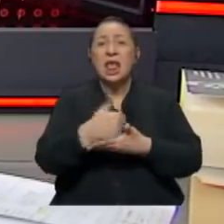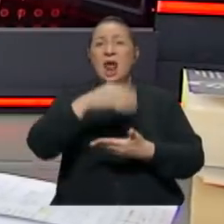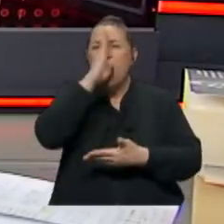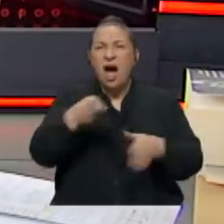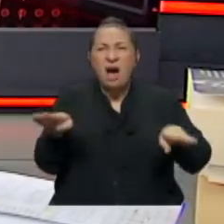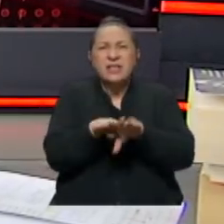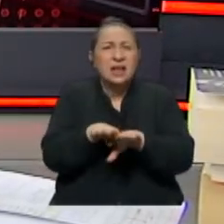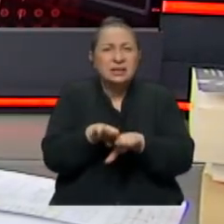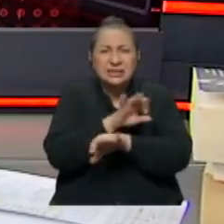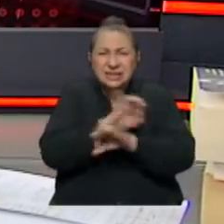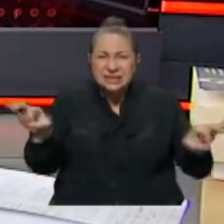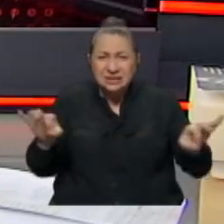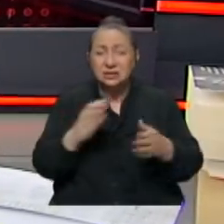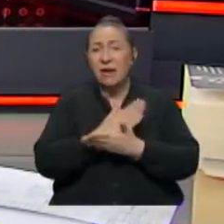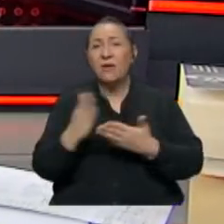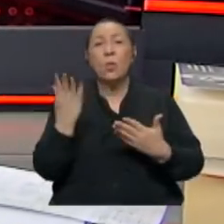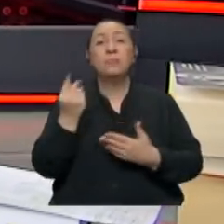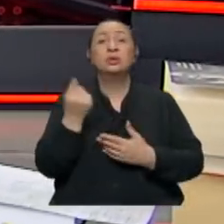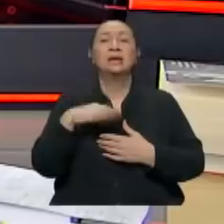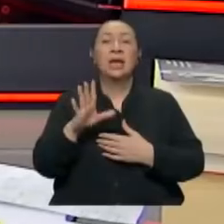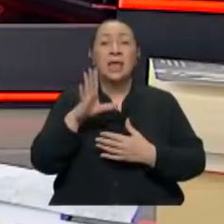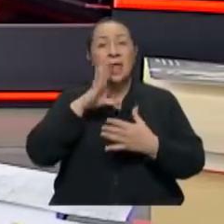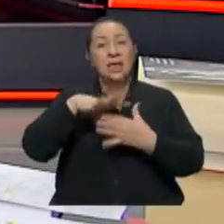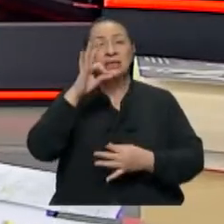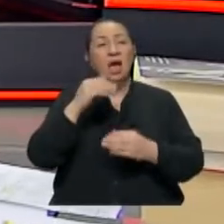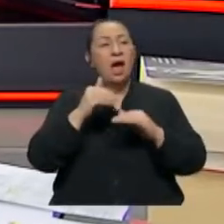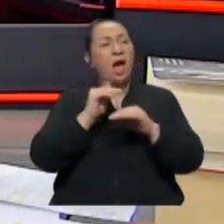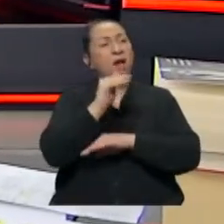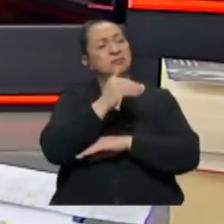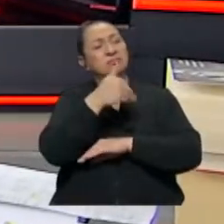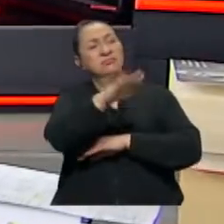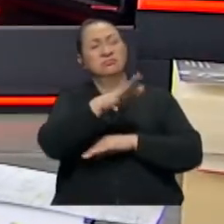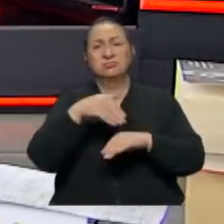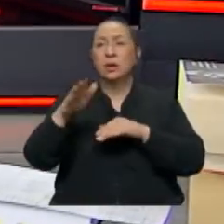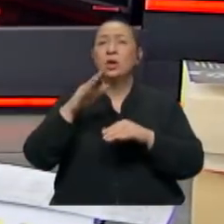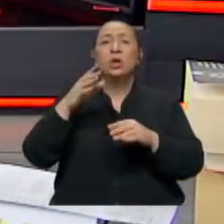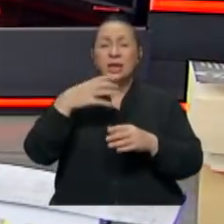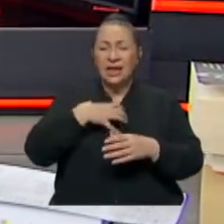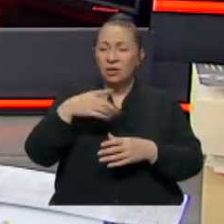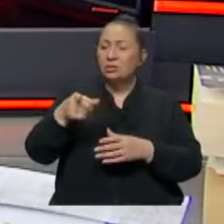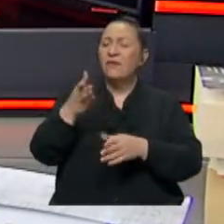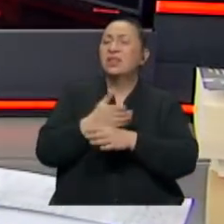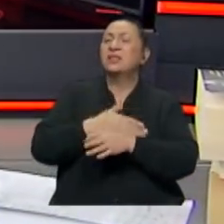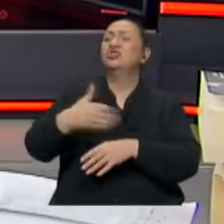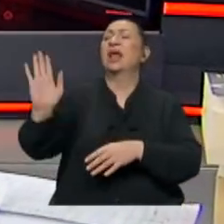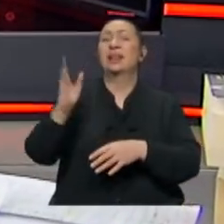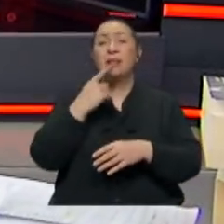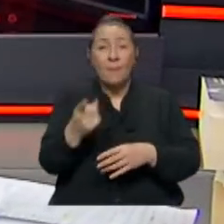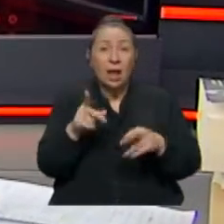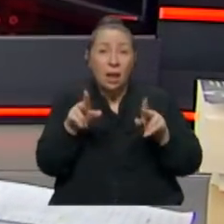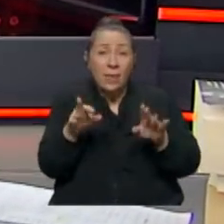adaletsizliği Sürdürülebilir bir şey değildir insanlar hayattan dışlamak demektir bölümü nüfusun içinde saymamak demektir